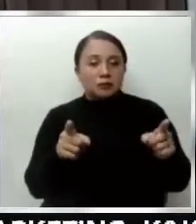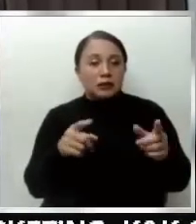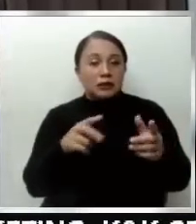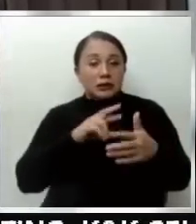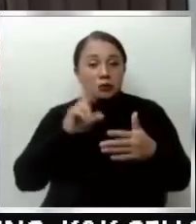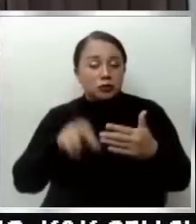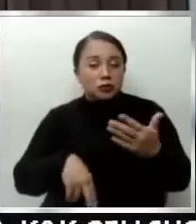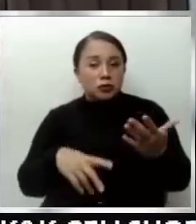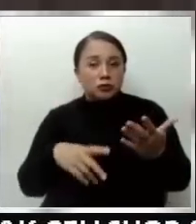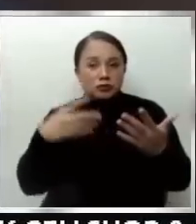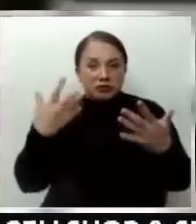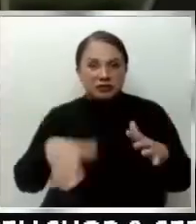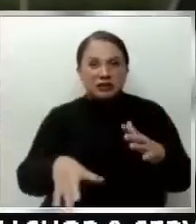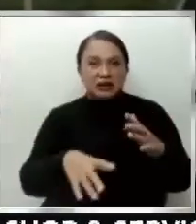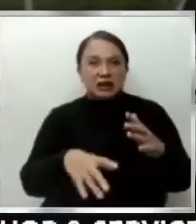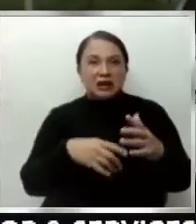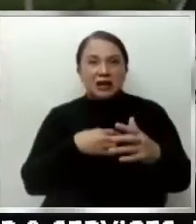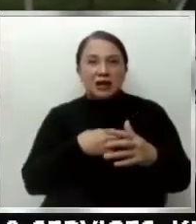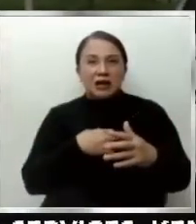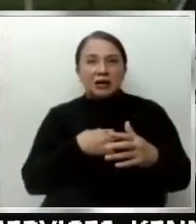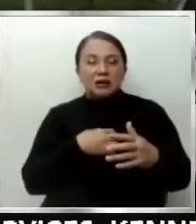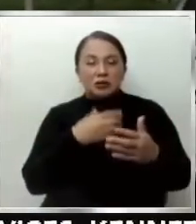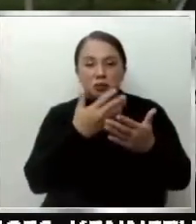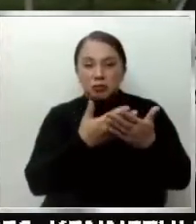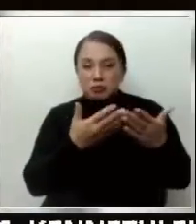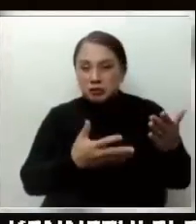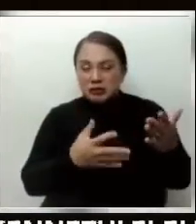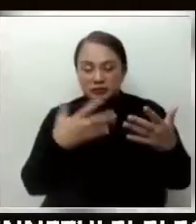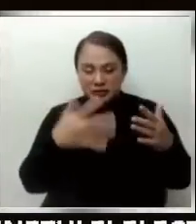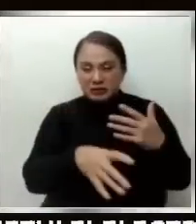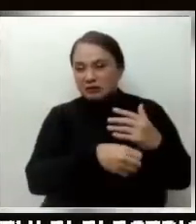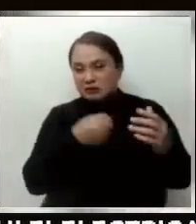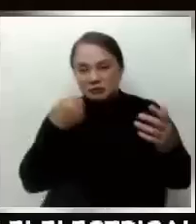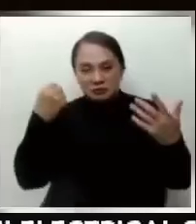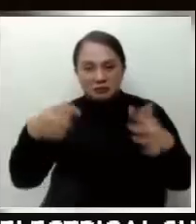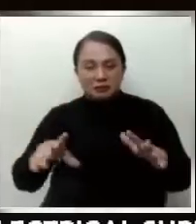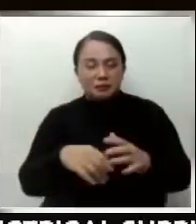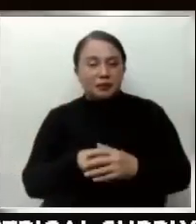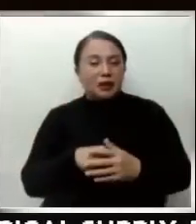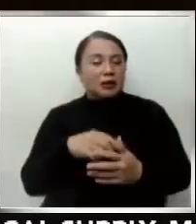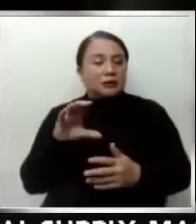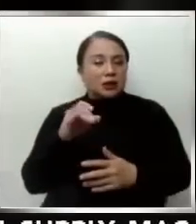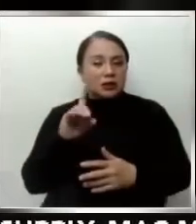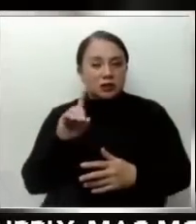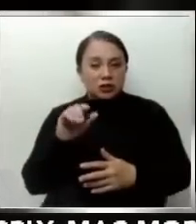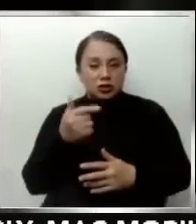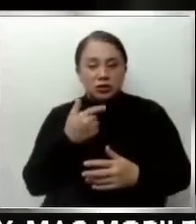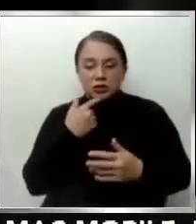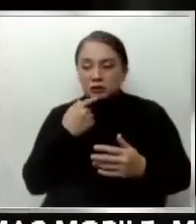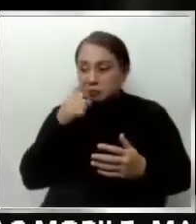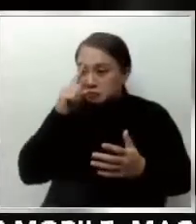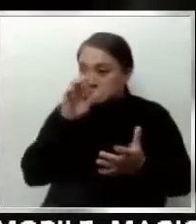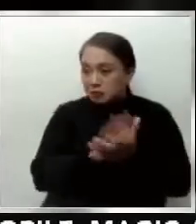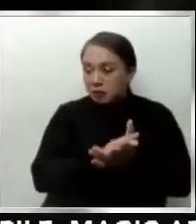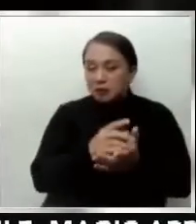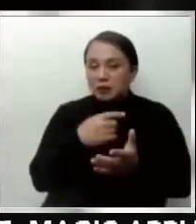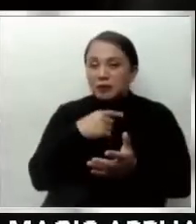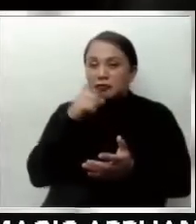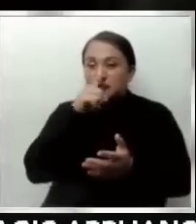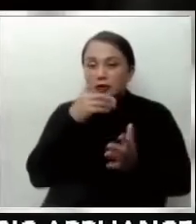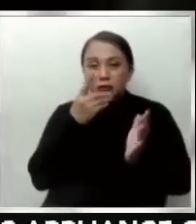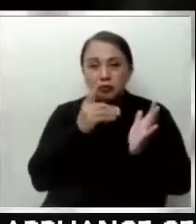out na pala iyung mga scrap doon ayon sa cidg pinaniwala ng mga suspek ang mga biktima gamit ang ilang pekeng dokumento